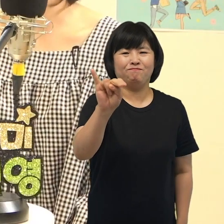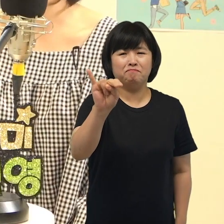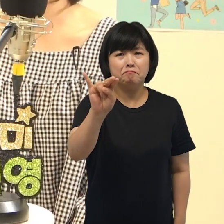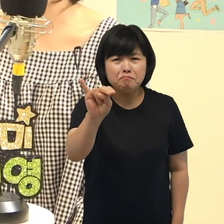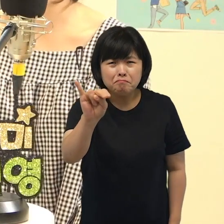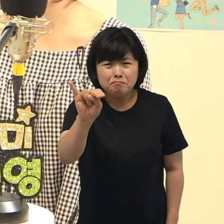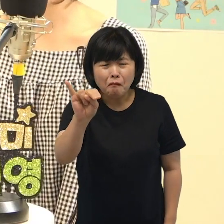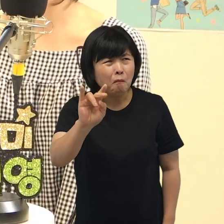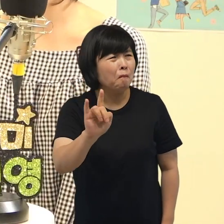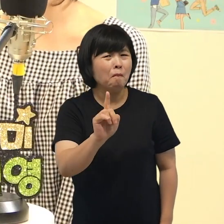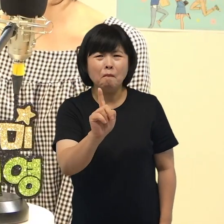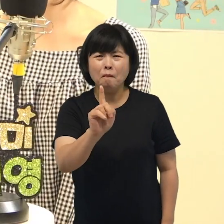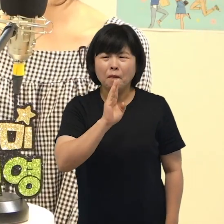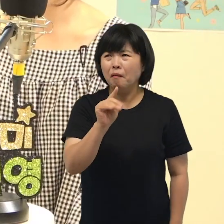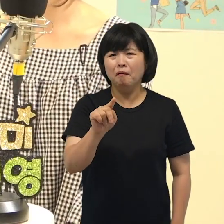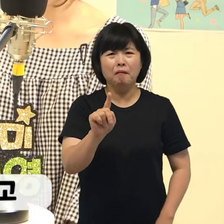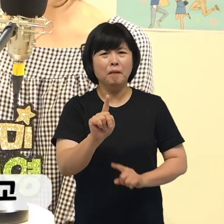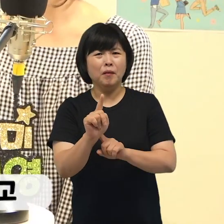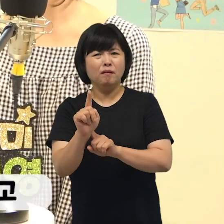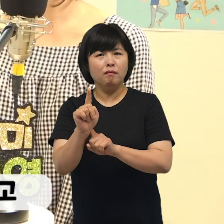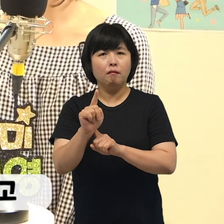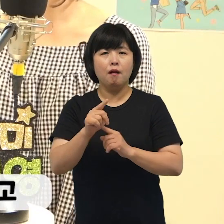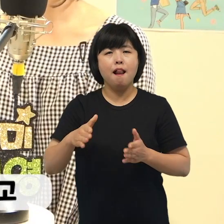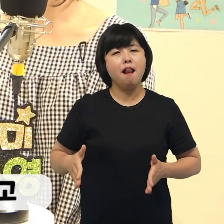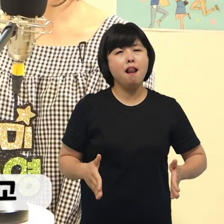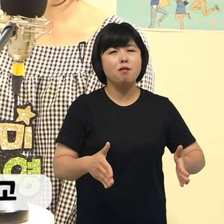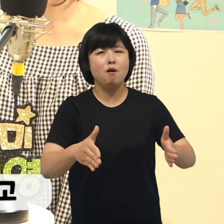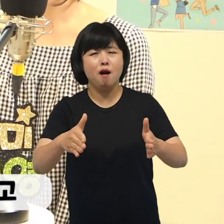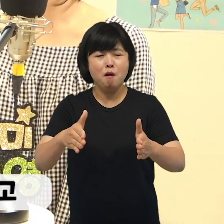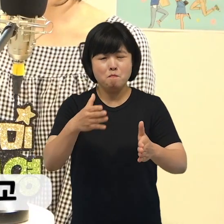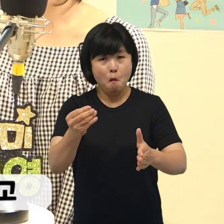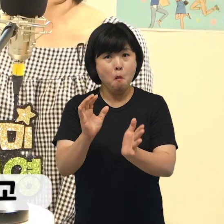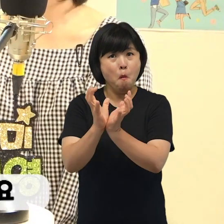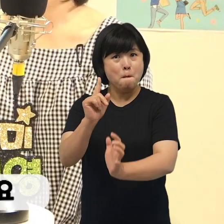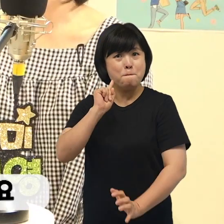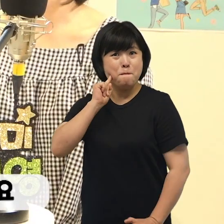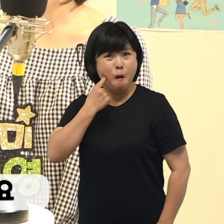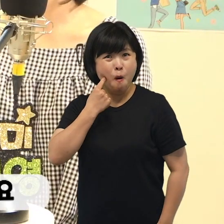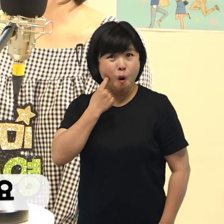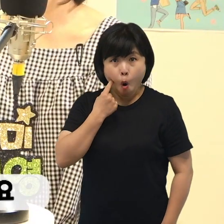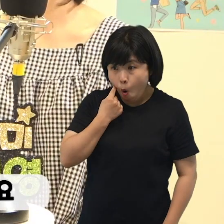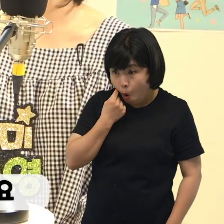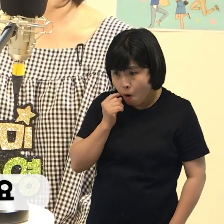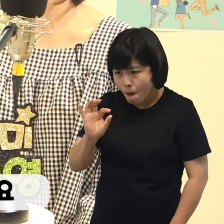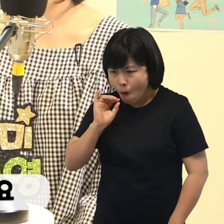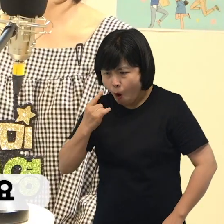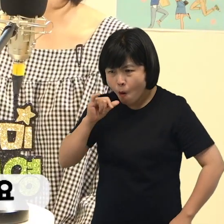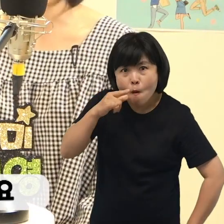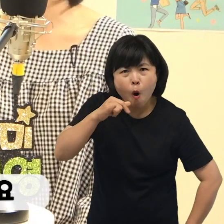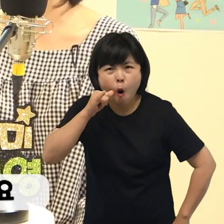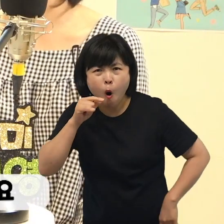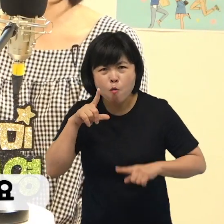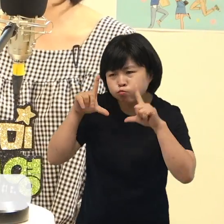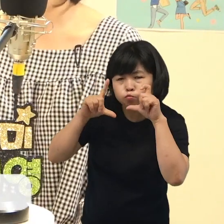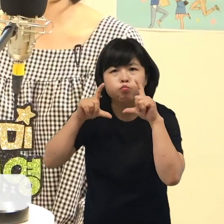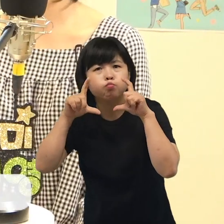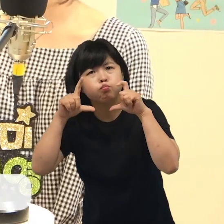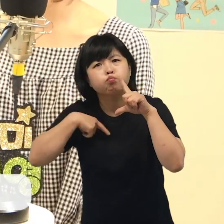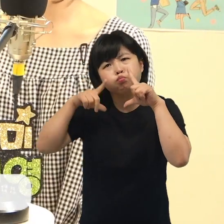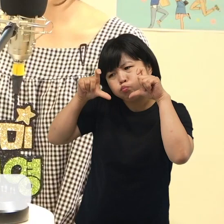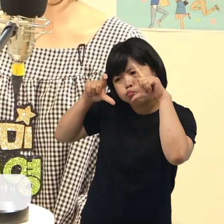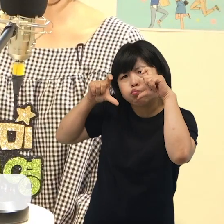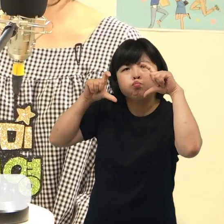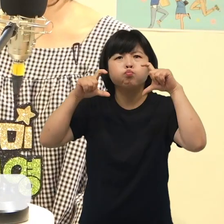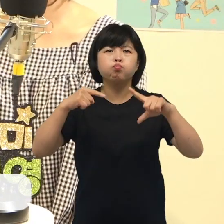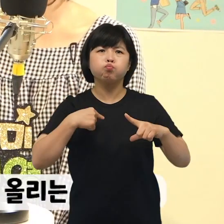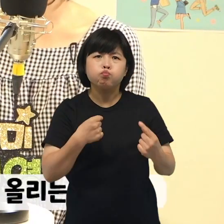하죠. 인별그램에 정말 뭐 길 가다가 보는 꽃이 예뻐서 올리고, 그러니까 일상 공유하는 걸 굉장히 즐겨해요. 근데 이제